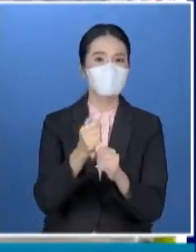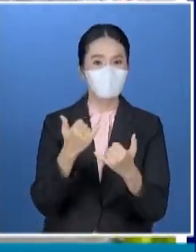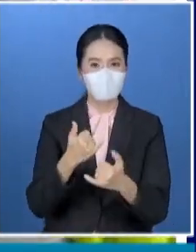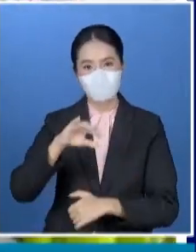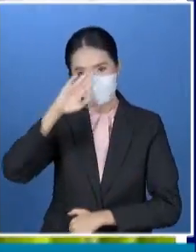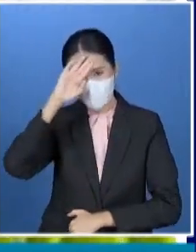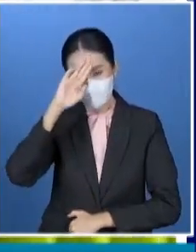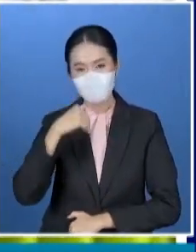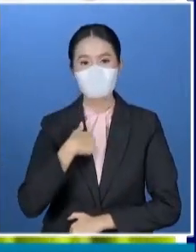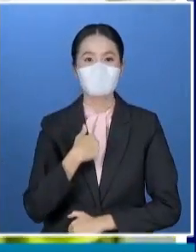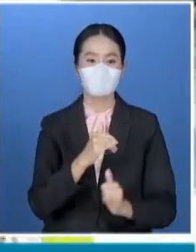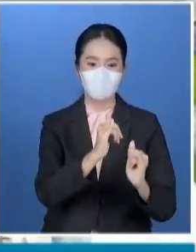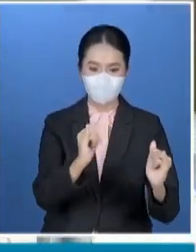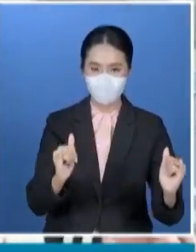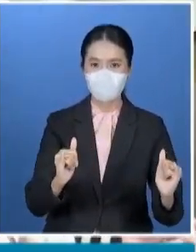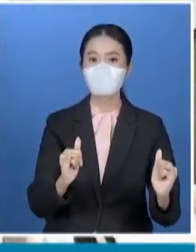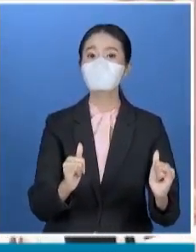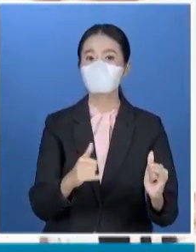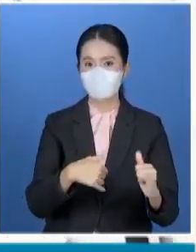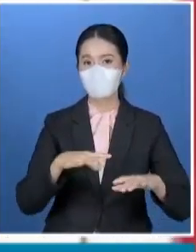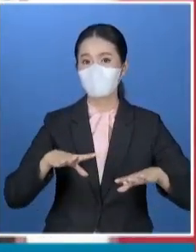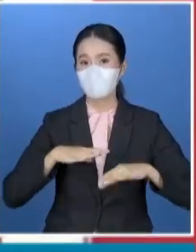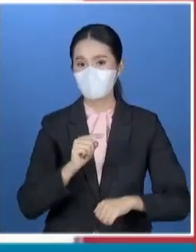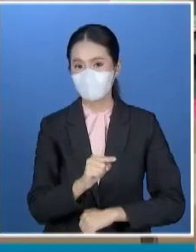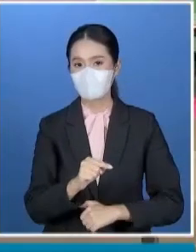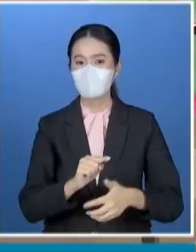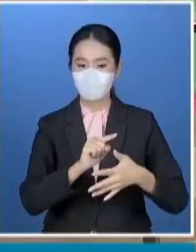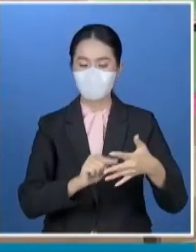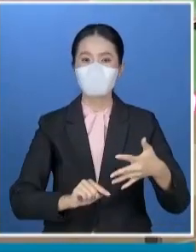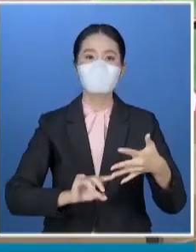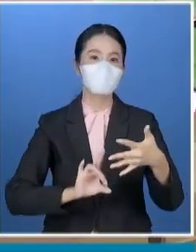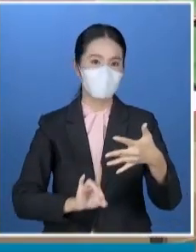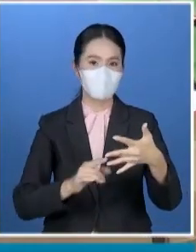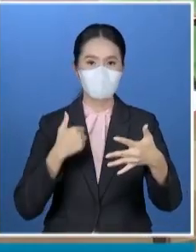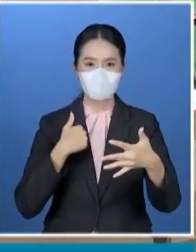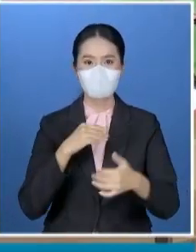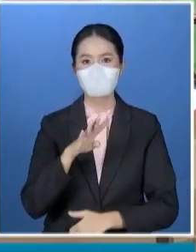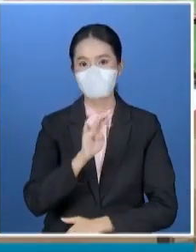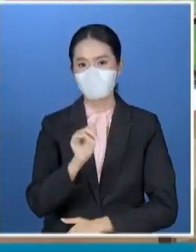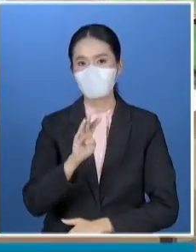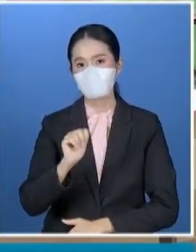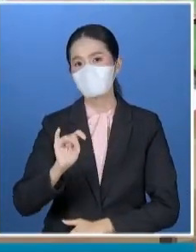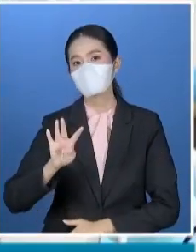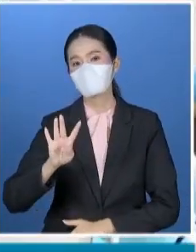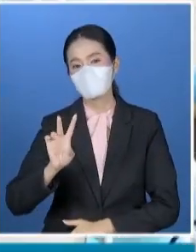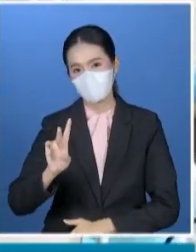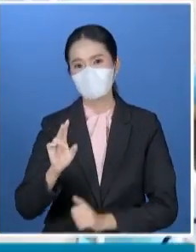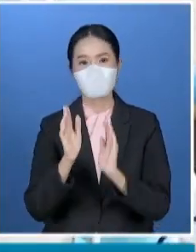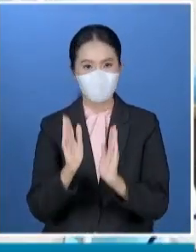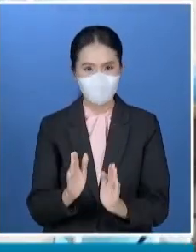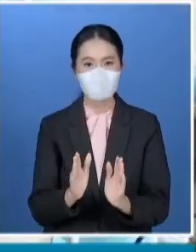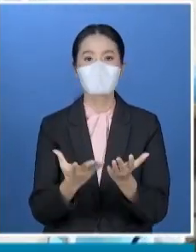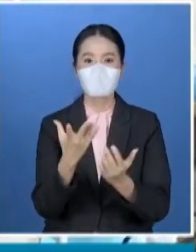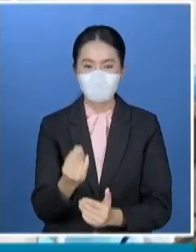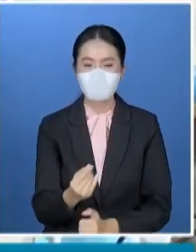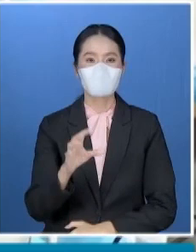มีผู้ป่วยคลองเตียงนะคะที่บริเวณอาคารปฏิบัติธรรม8ชั้นเนี่ยค่ะชั้นทั้งหมด447รายแต่ยังคงเหลือเตียงอยู่